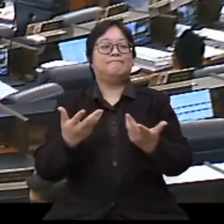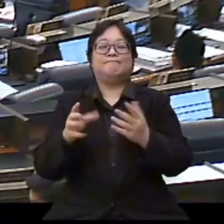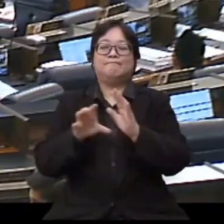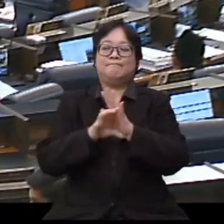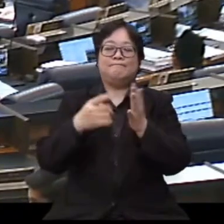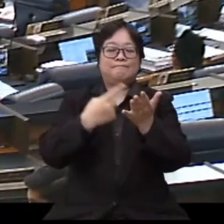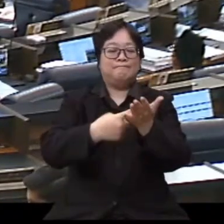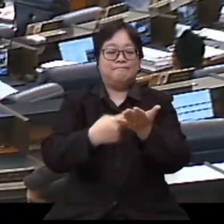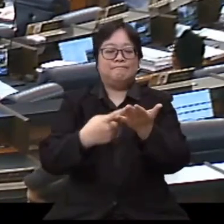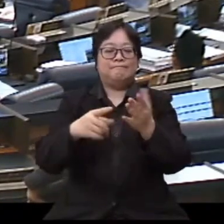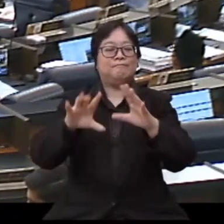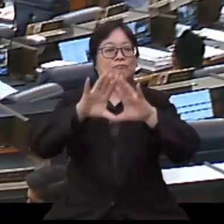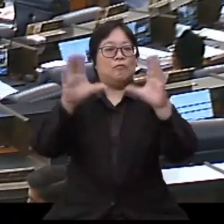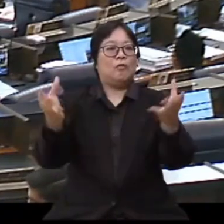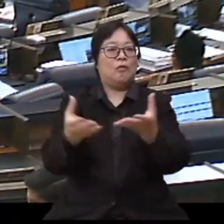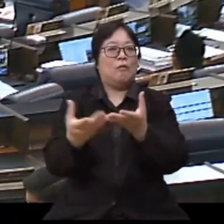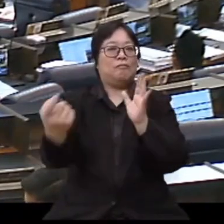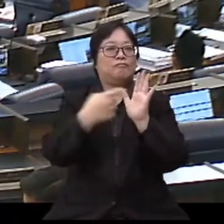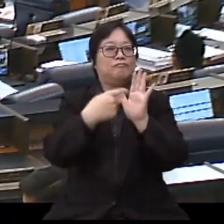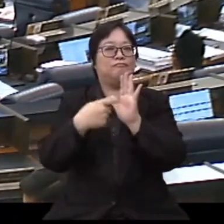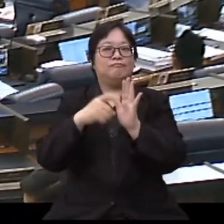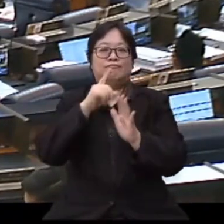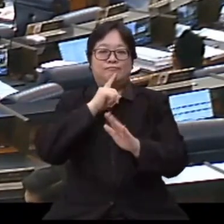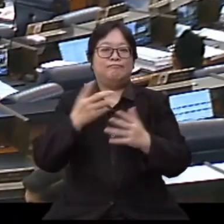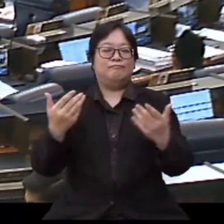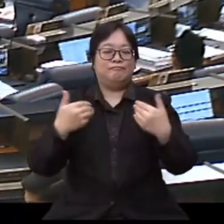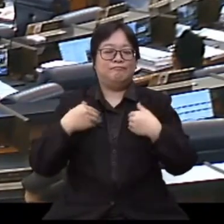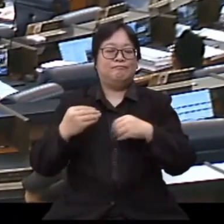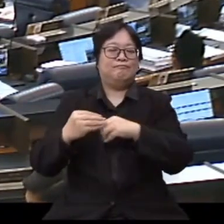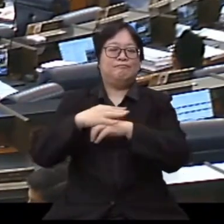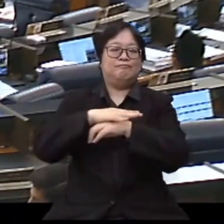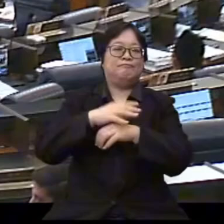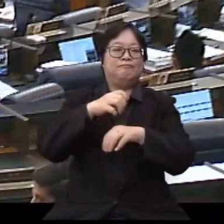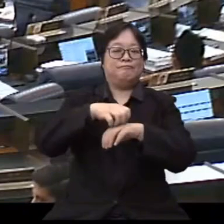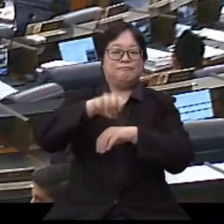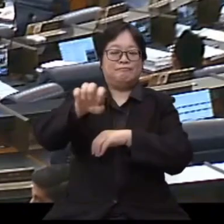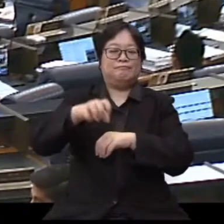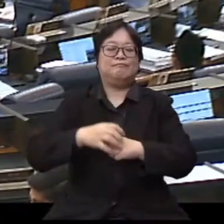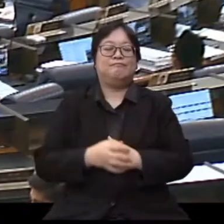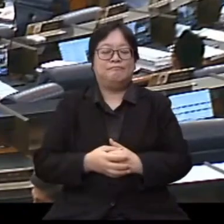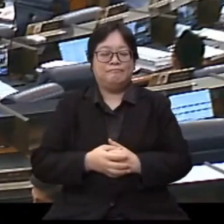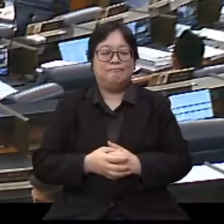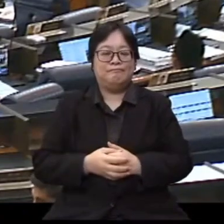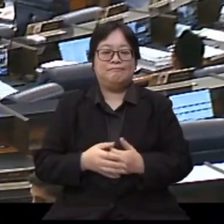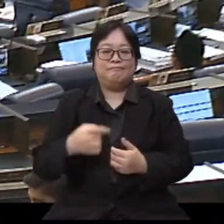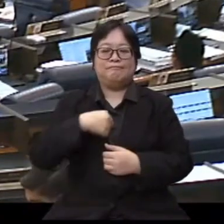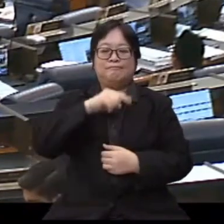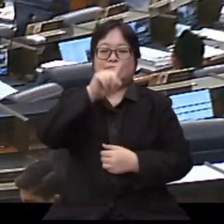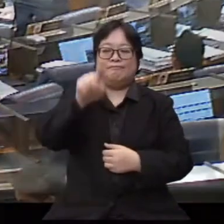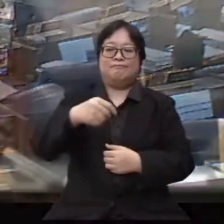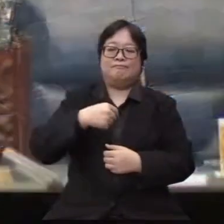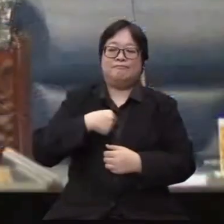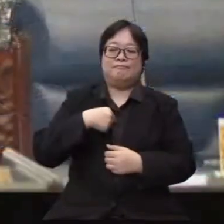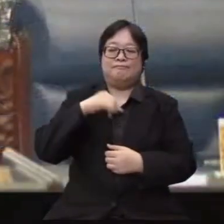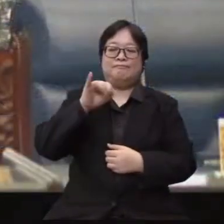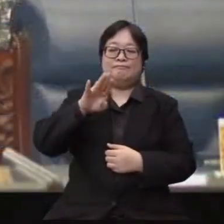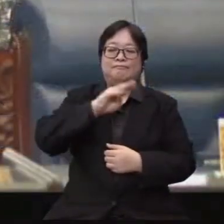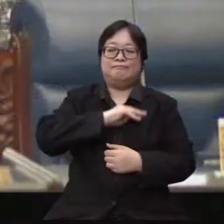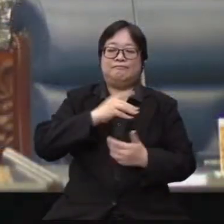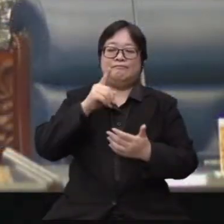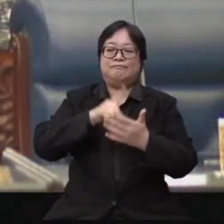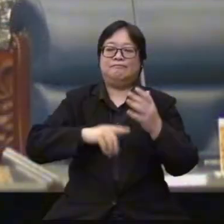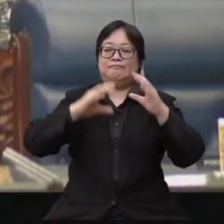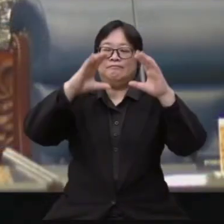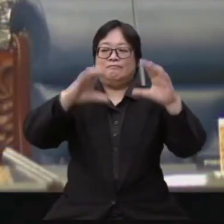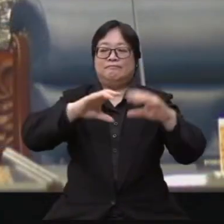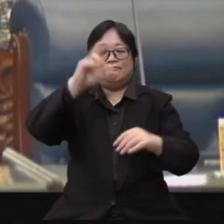tentang permintaan global, pastinya ada kesanlah kepada ekspor negara. Jadi soalan saya kepada Yang Berhormat Menteri, apakah